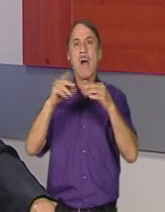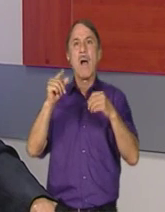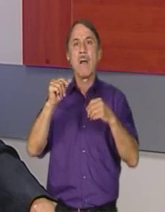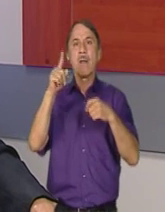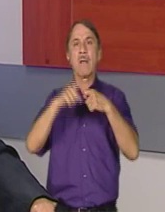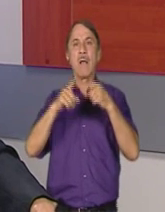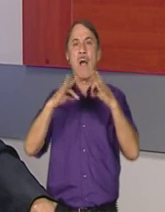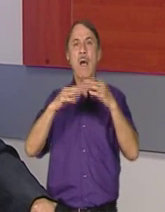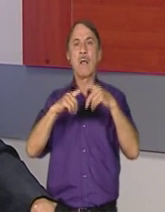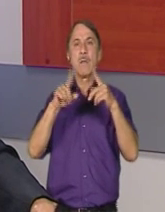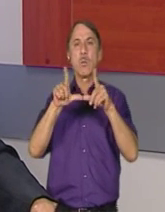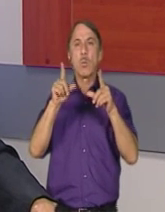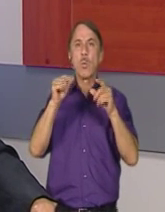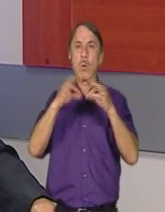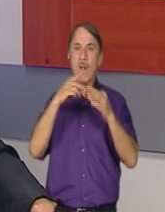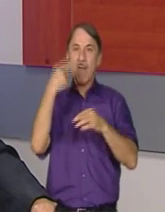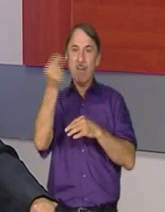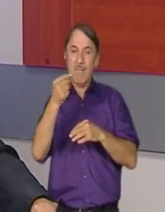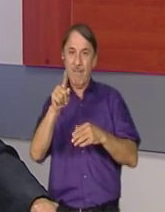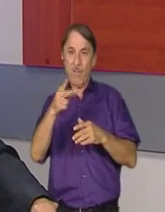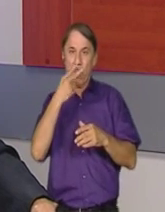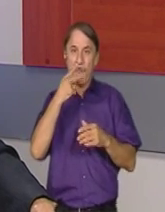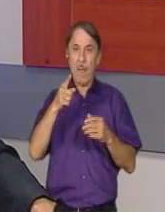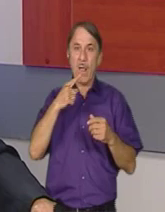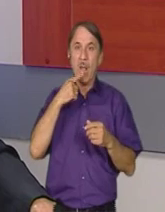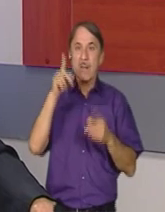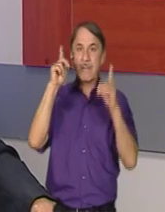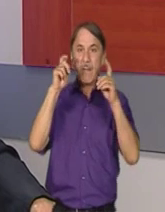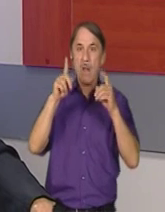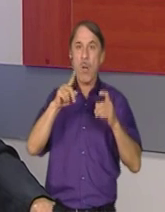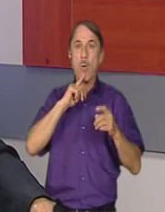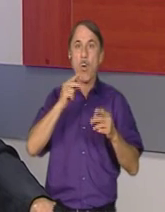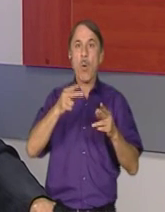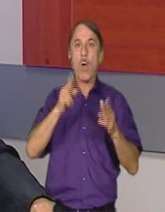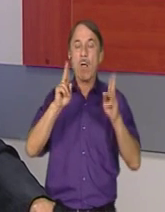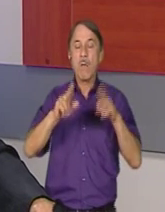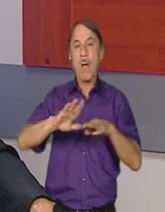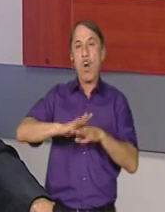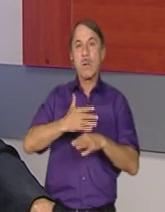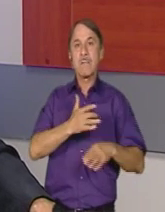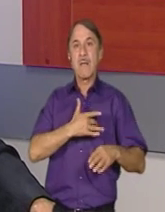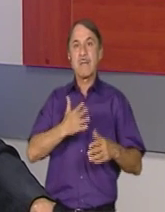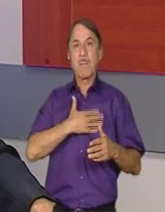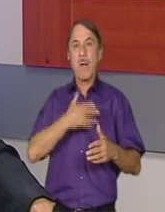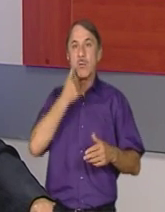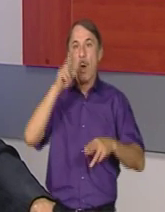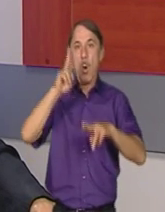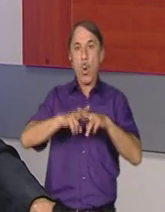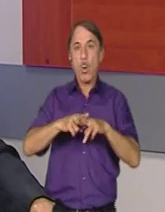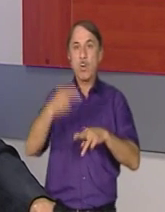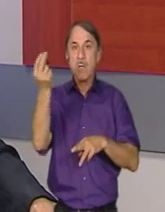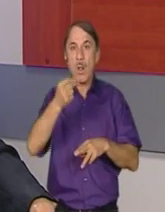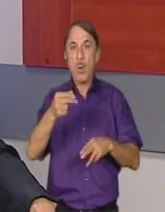karikature, aforizam je karikatura u kojoj su se reči nacrtale, a karikatura je slika koju svako ima o sebi. I kad